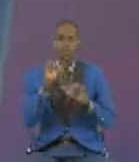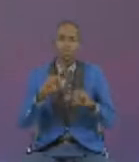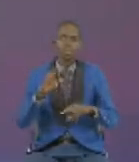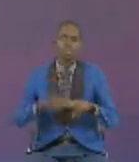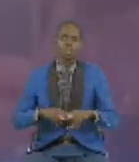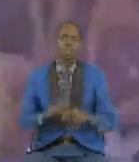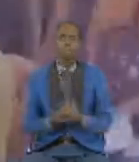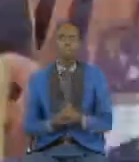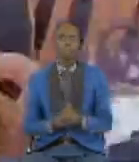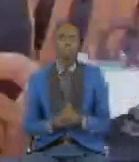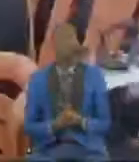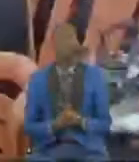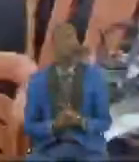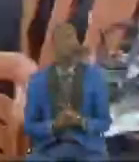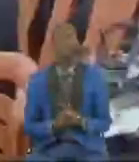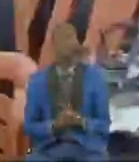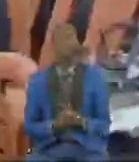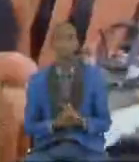asseoir.